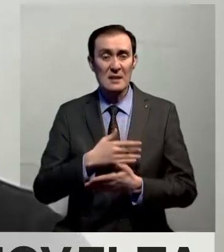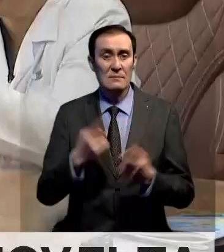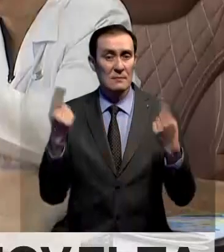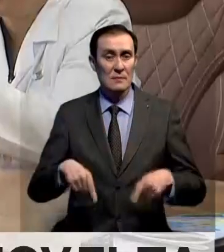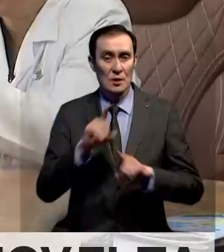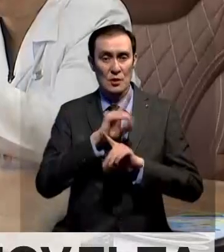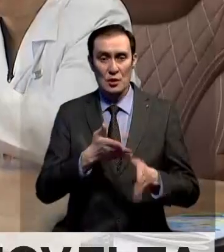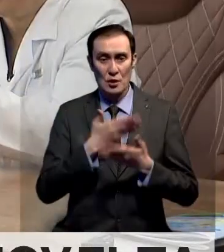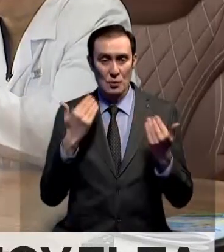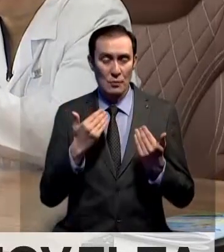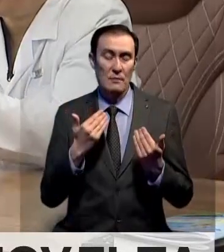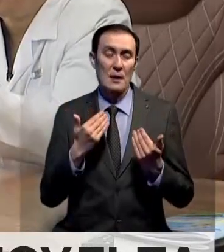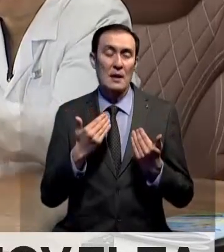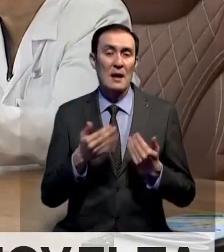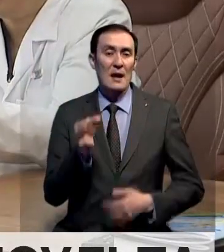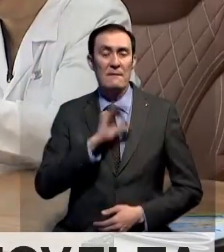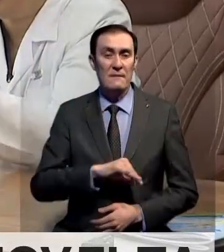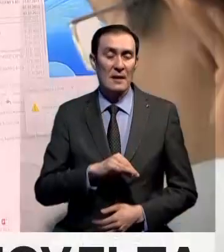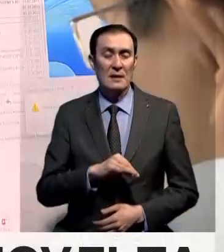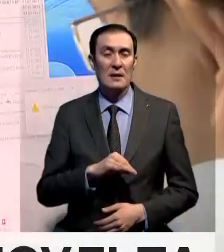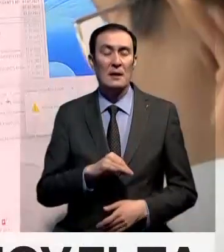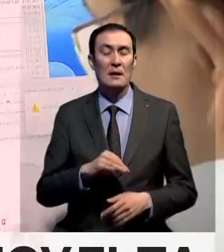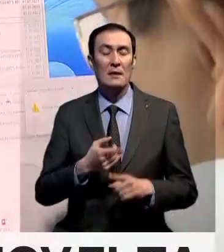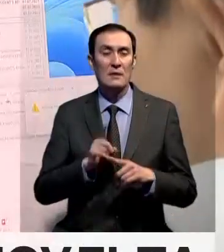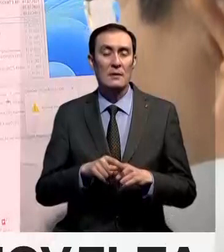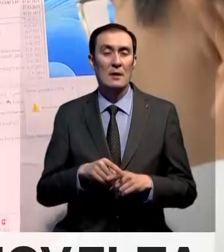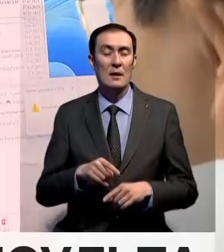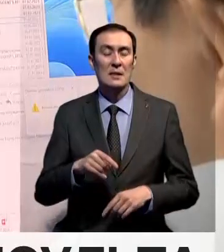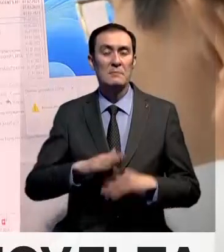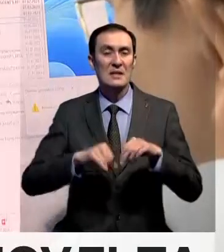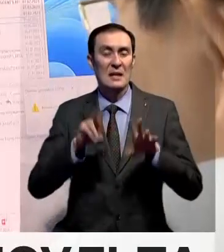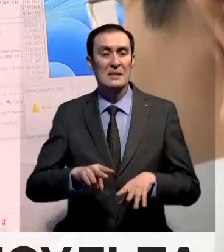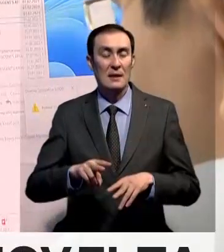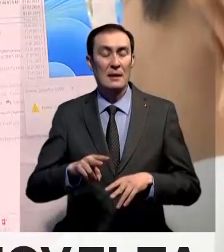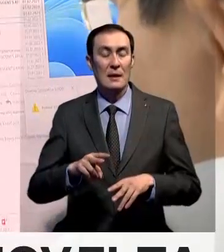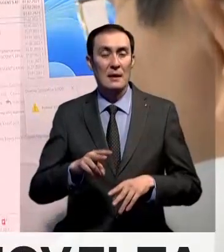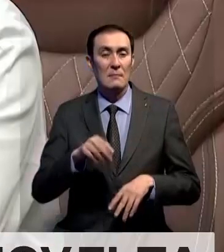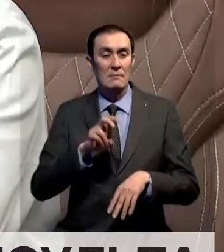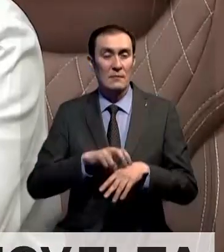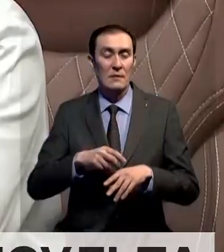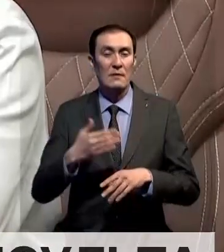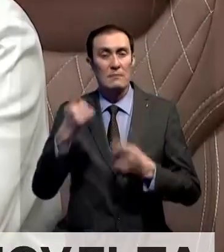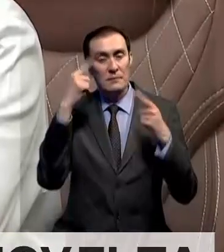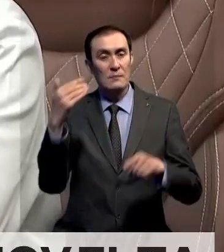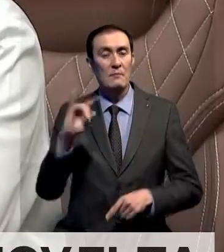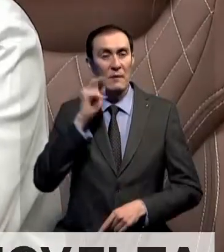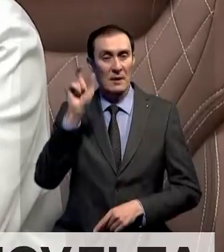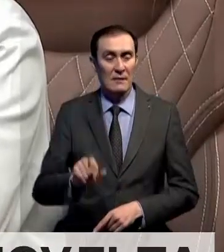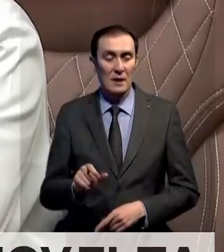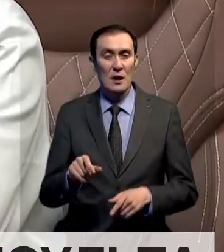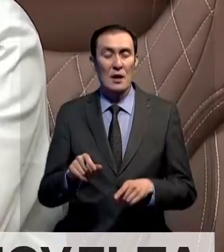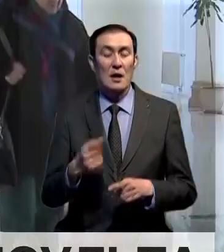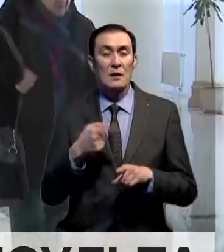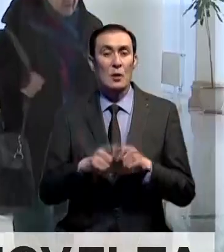нет. Эффект бабочки. Так охарактеризовали отечественные нейрохирурги разработку павлодарца. Небольшой стартап